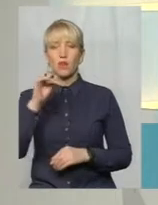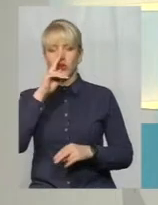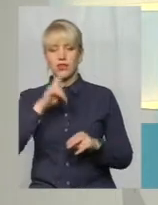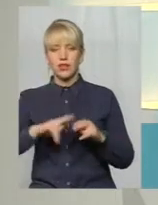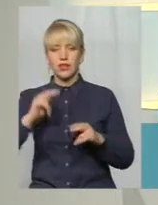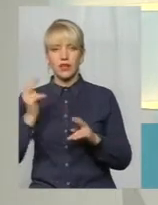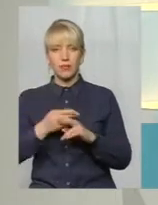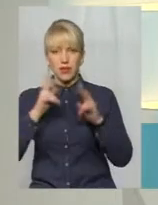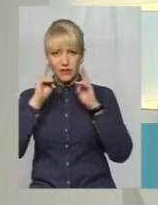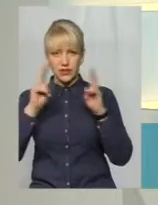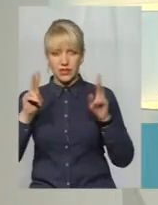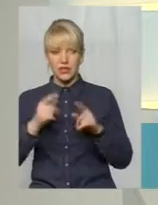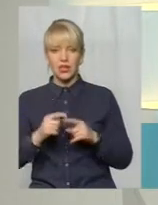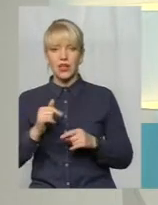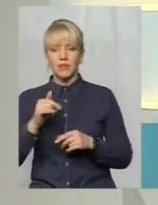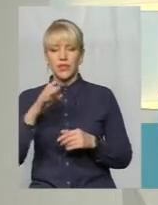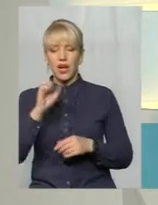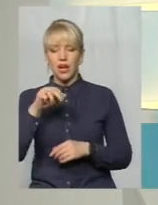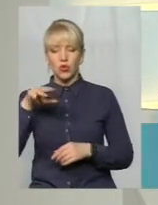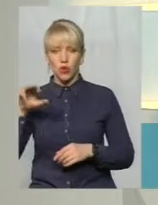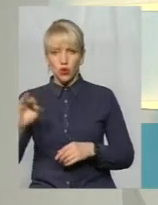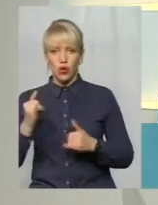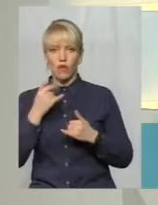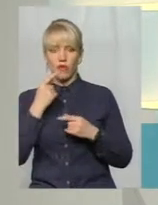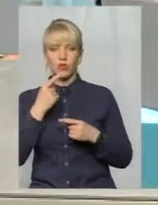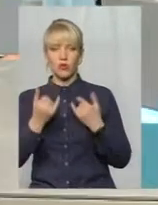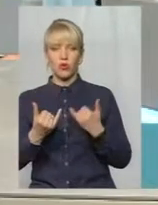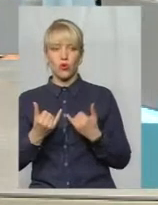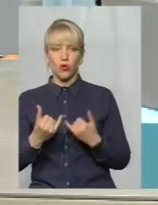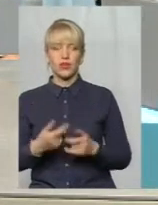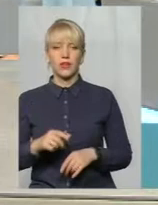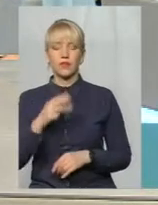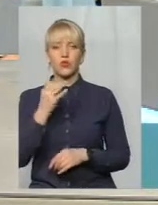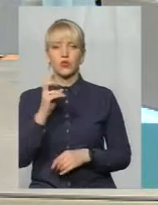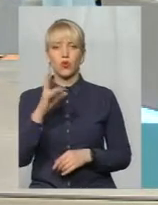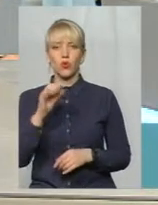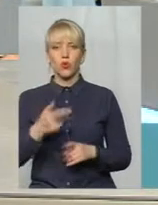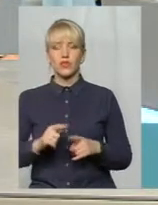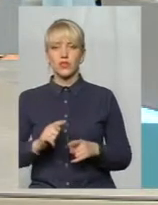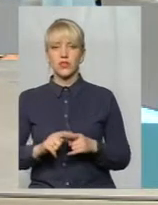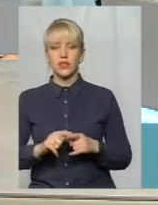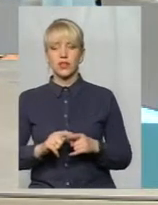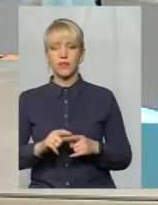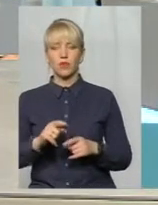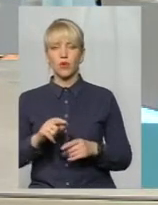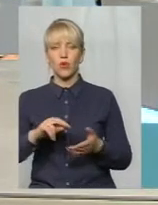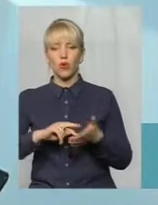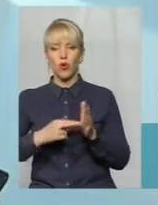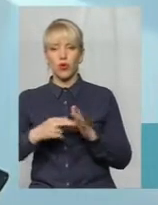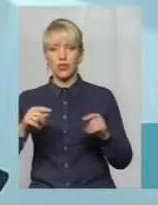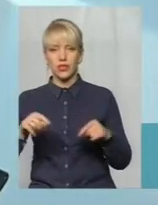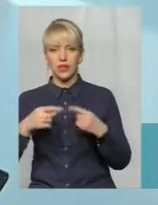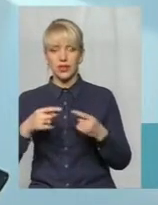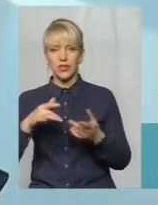сьогодні у цій студії «Теми дня». Отож, в нашій студії сьогодні Володимир Шрубковський, координатор Центру допомоги учасникам АТО. Доброго